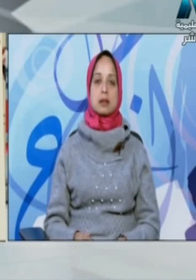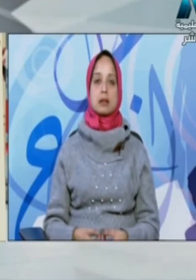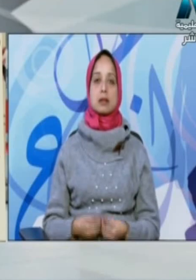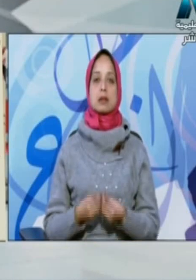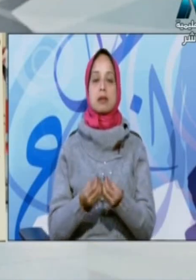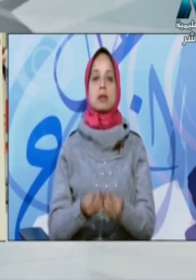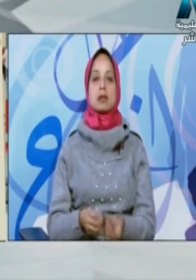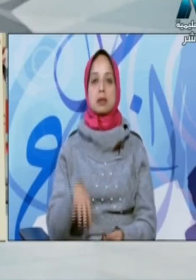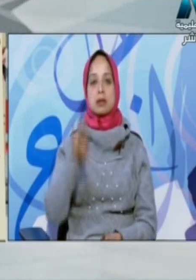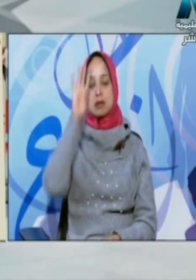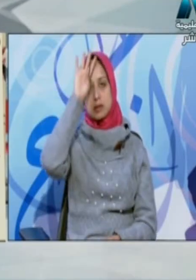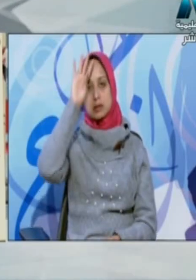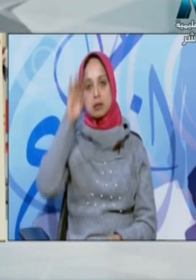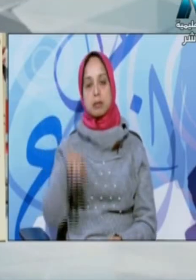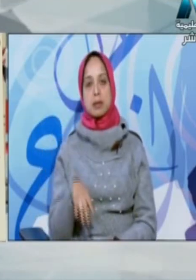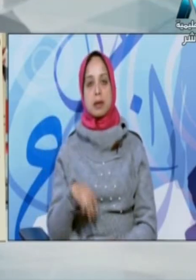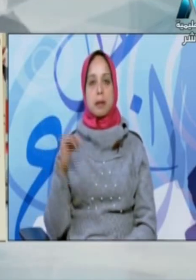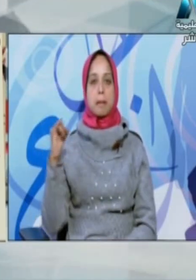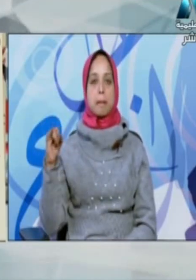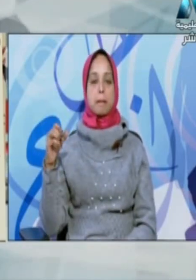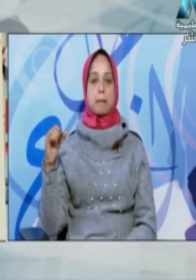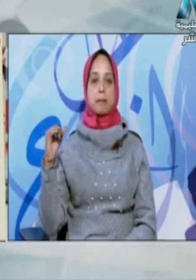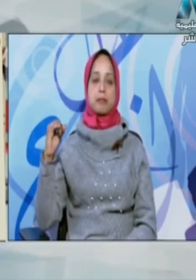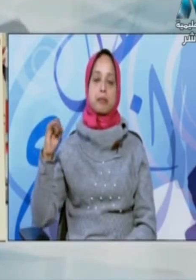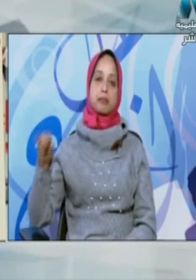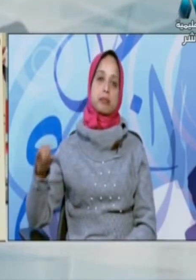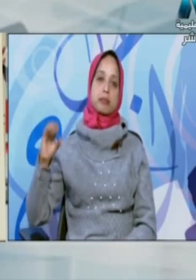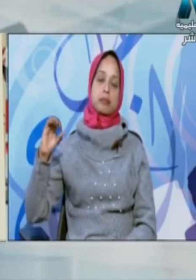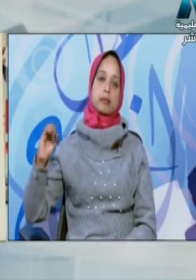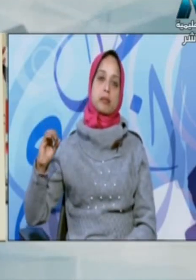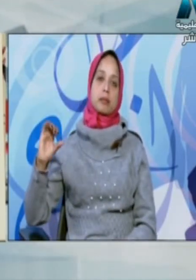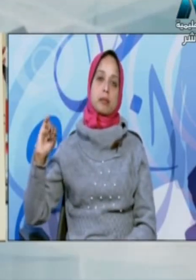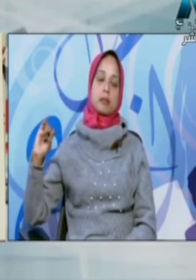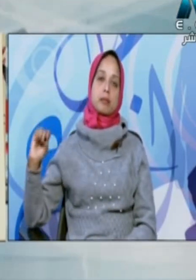علي حكم مصر 1805.